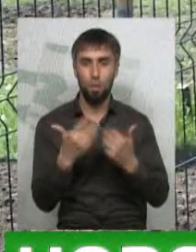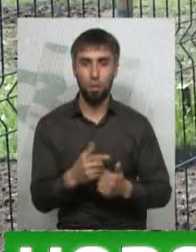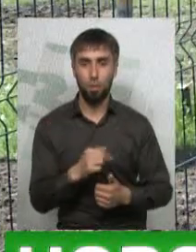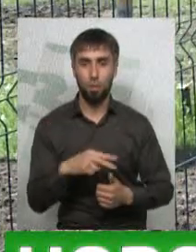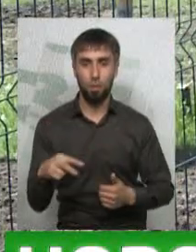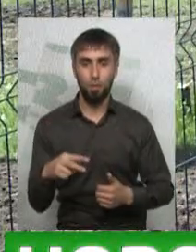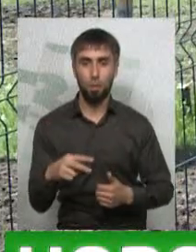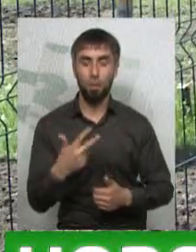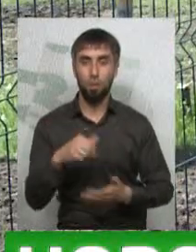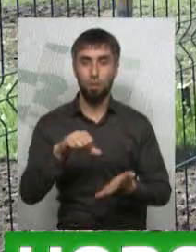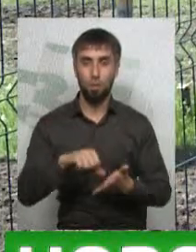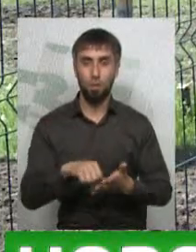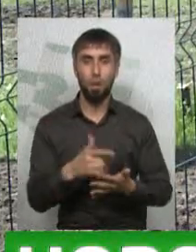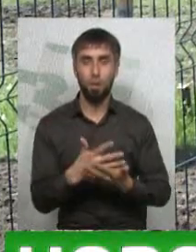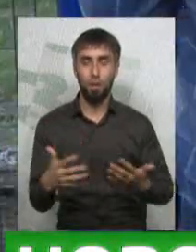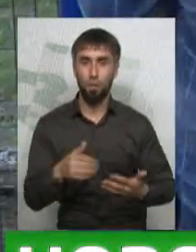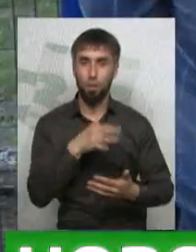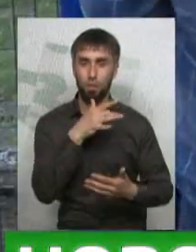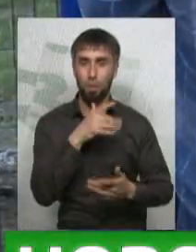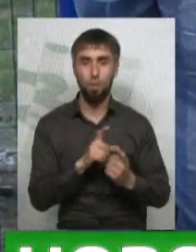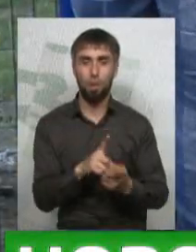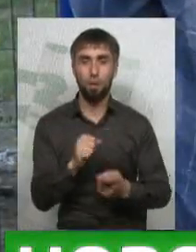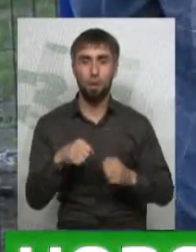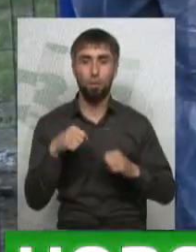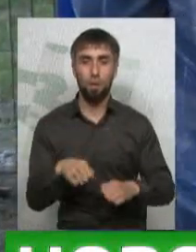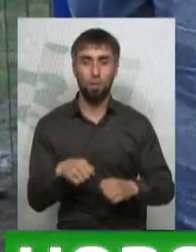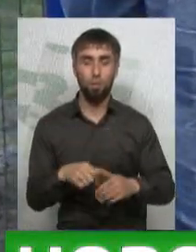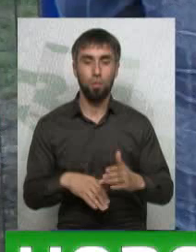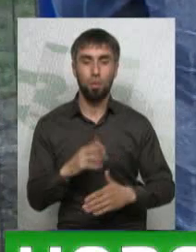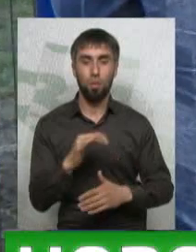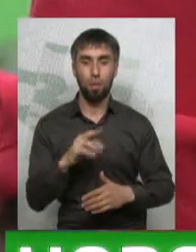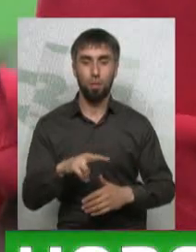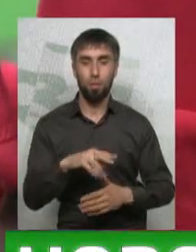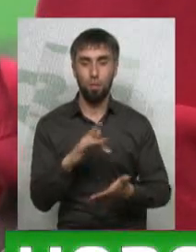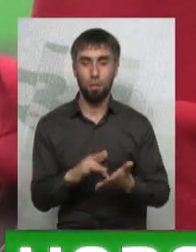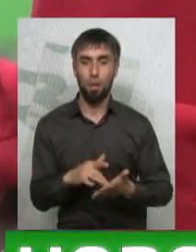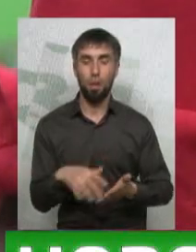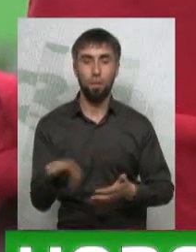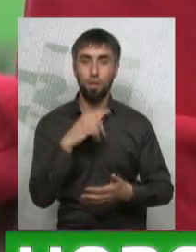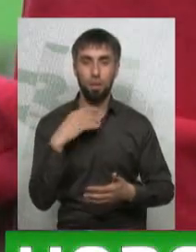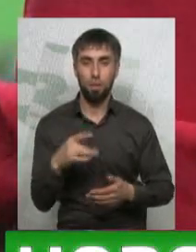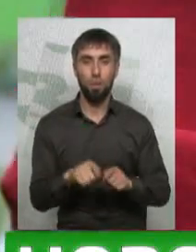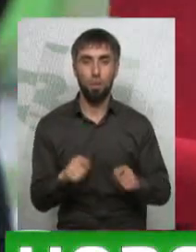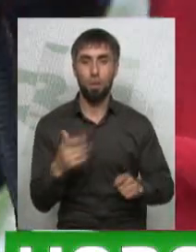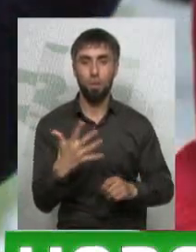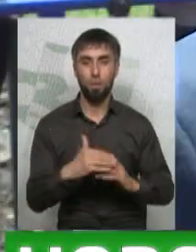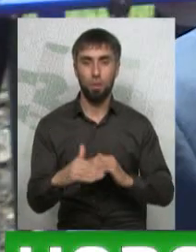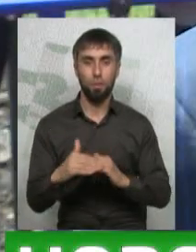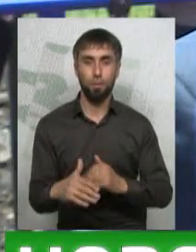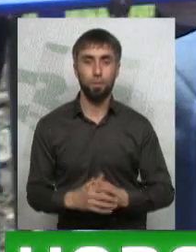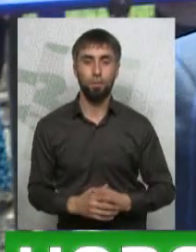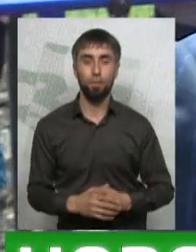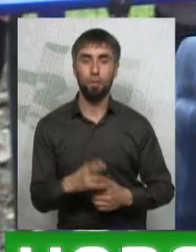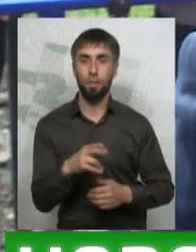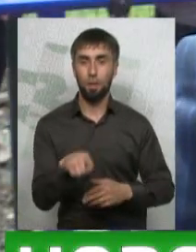баллов. 30 участников разных возрастов борются за право лучшего воркаутера города. Всего в регионе откроют 5 площадок.